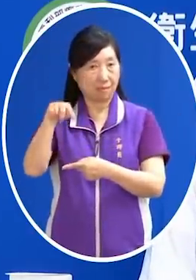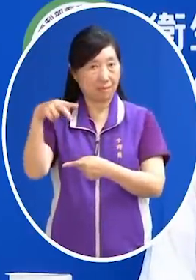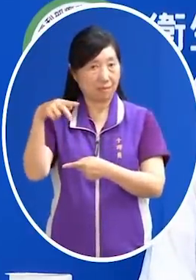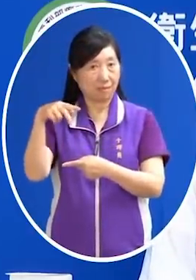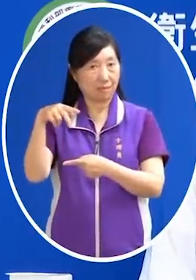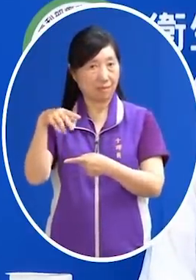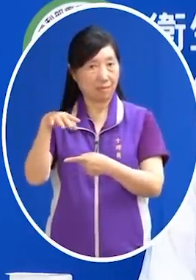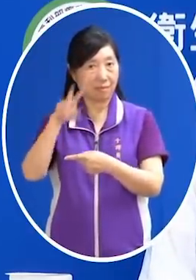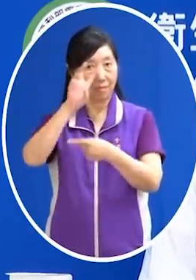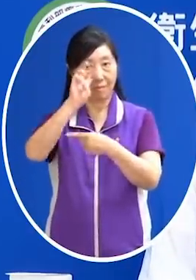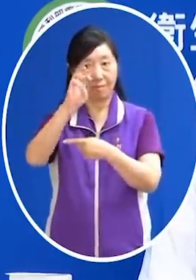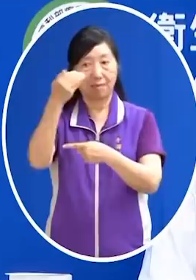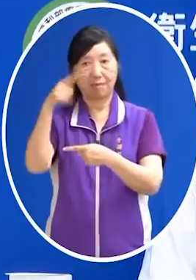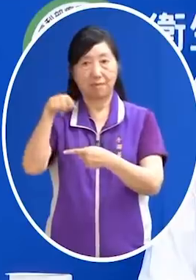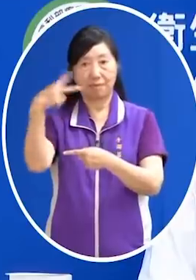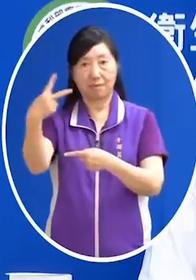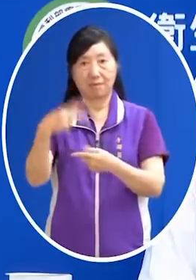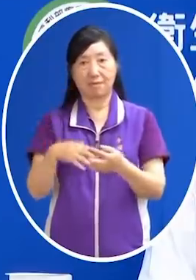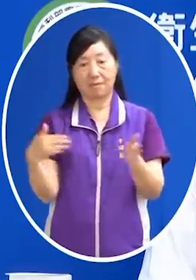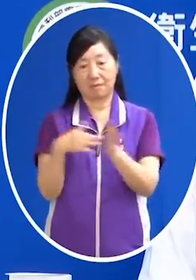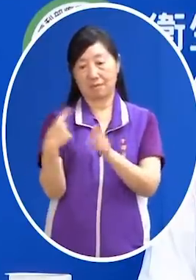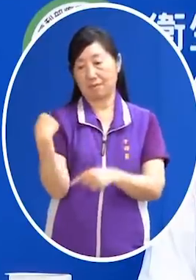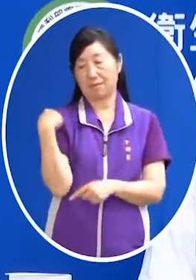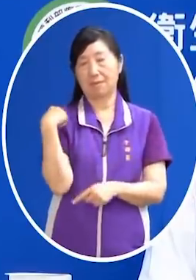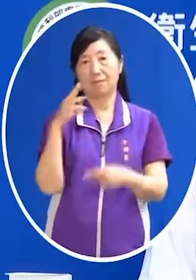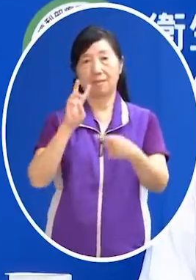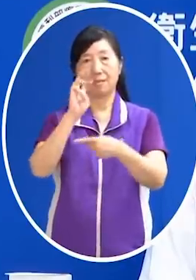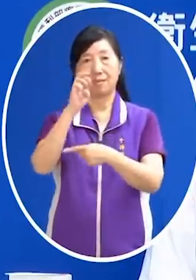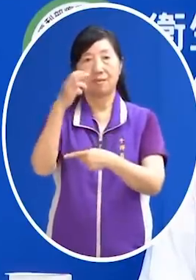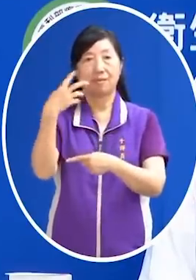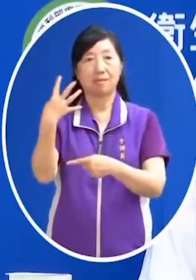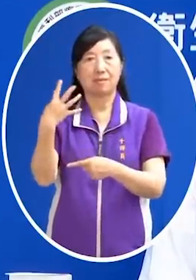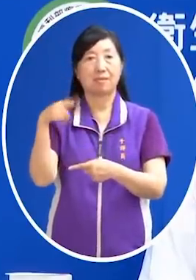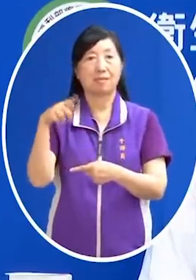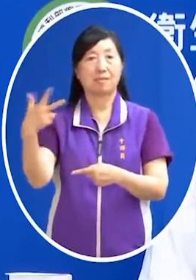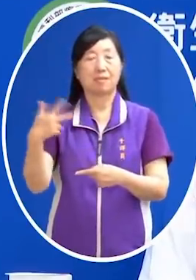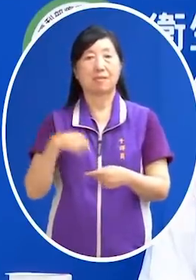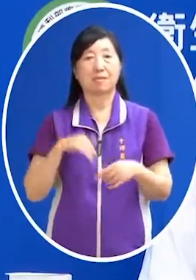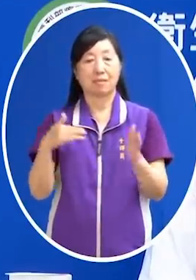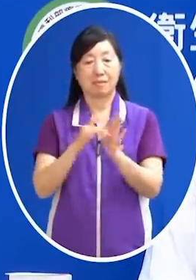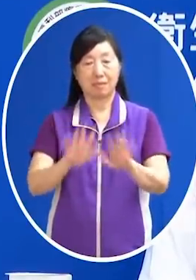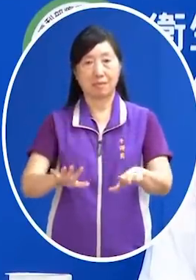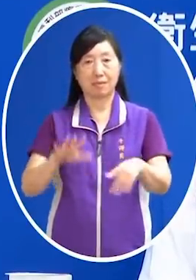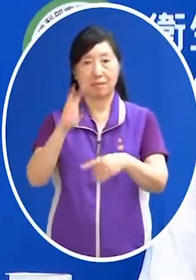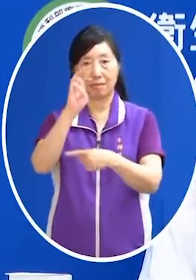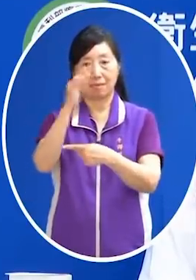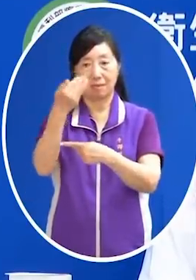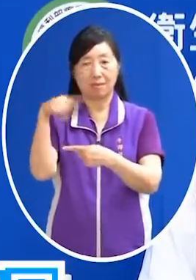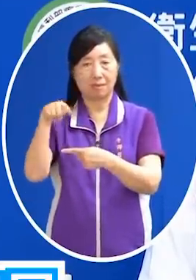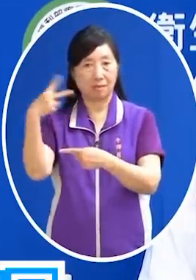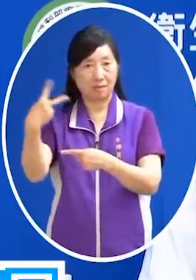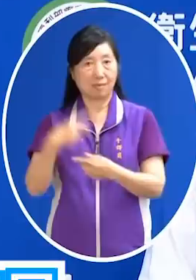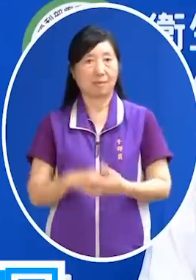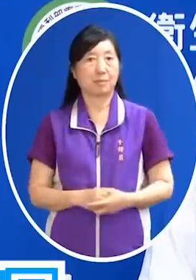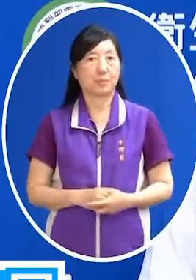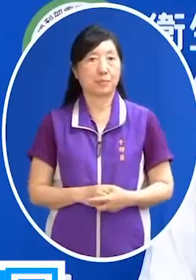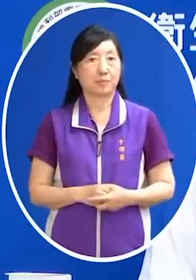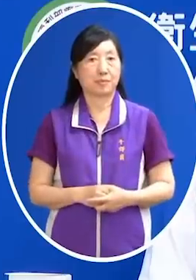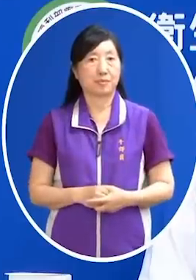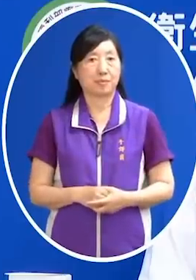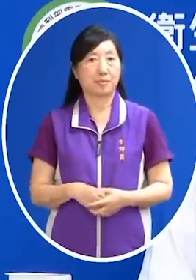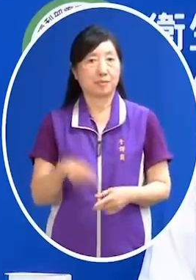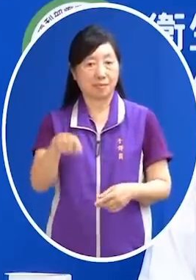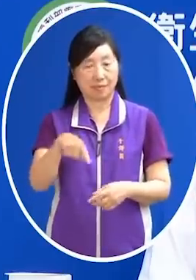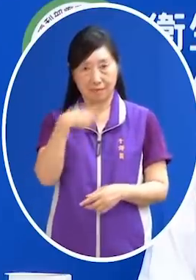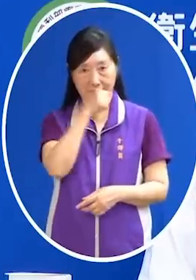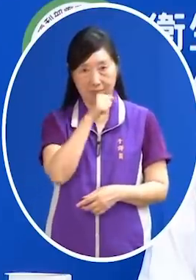不是39.2%，到昨天34.7%，到今天我们是39.2%。所以在台湾，我们不管是确